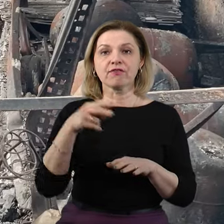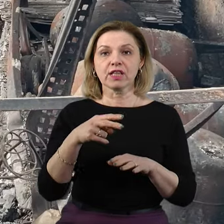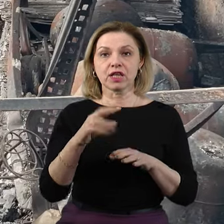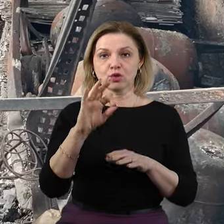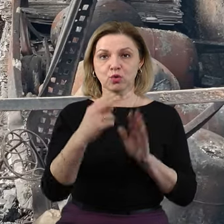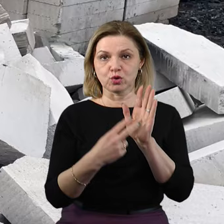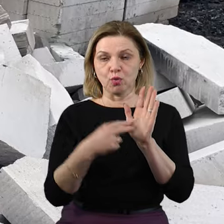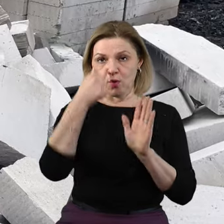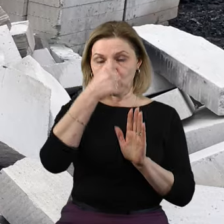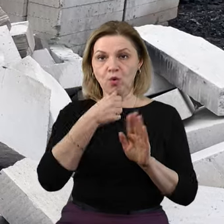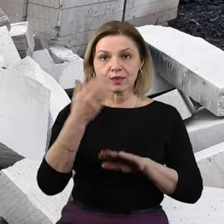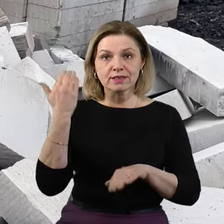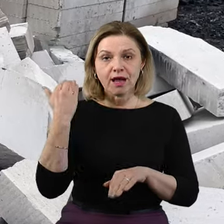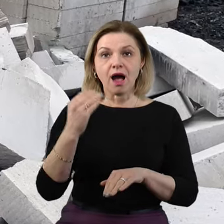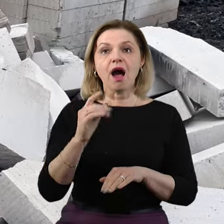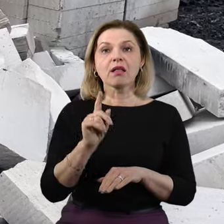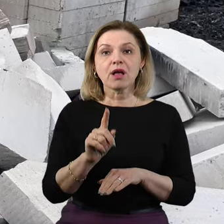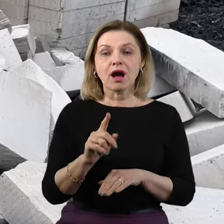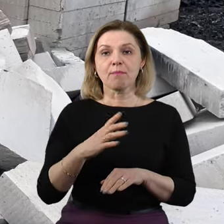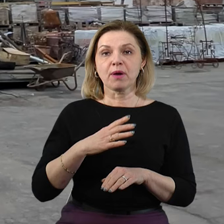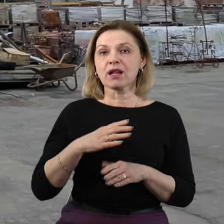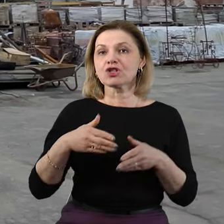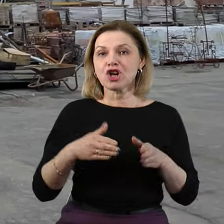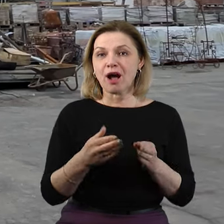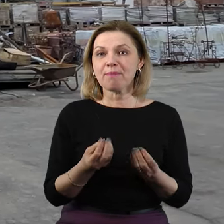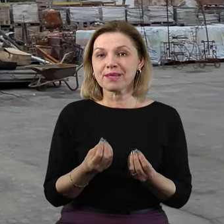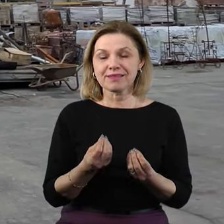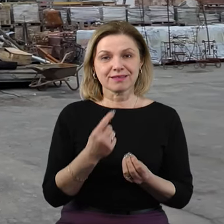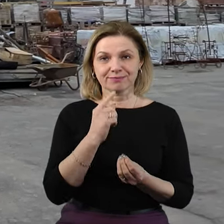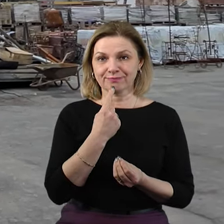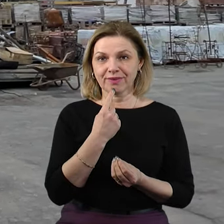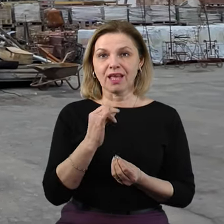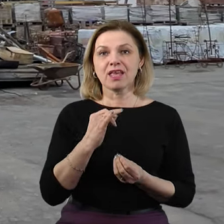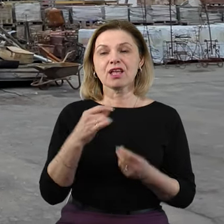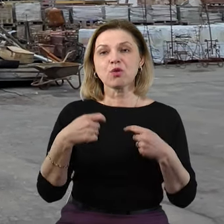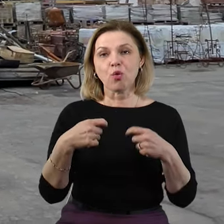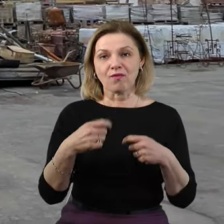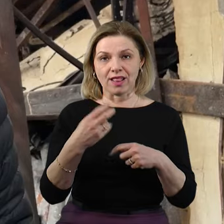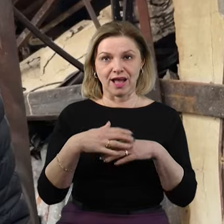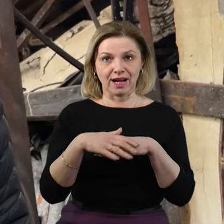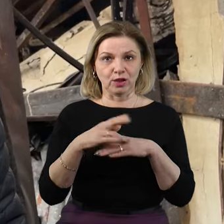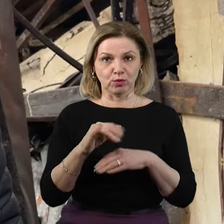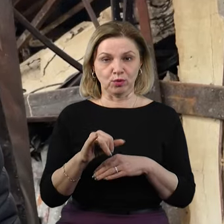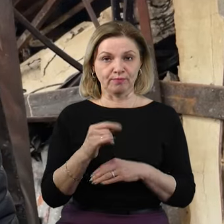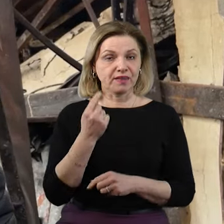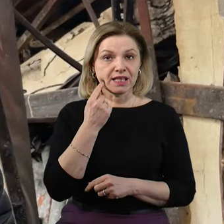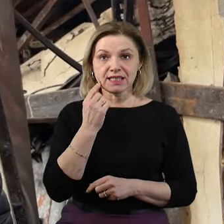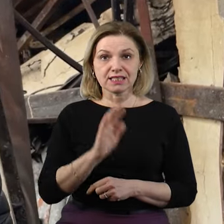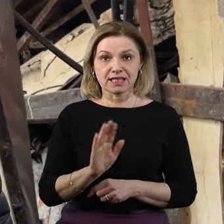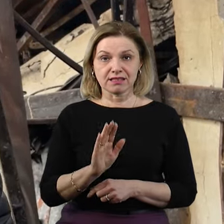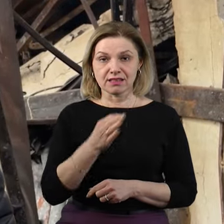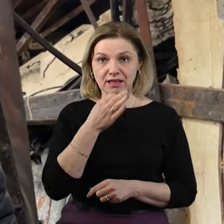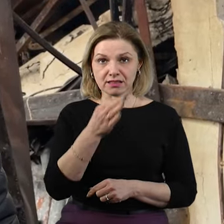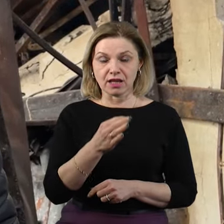2007 році однак каже шлях в бізнес був непростим якийсь час торгував на ринку не постесняюсь цього